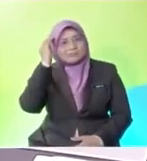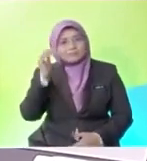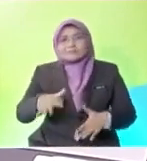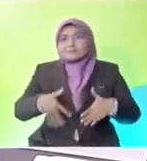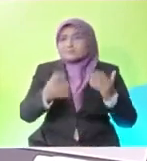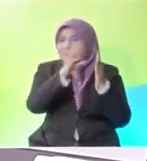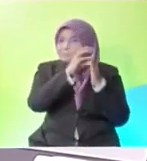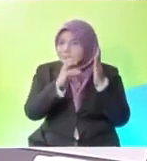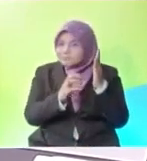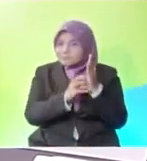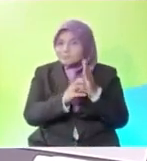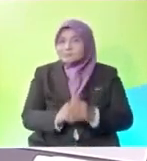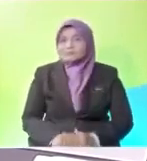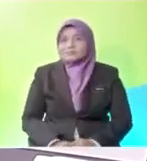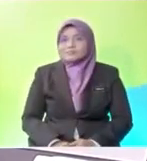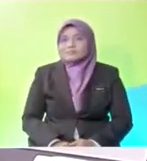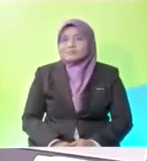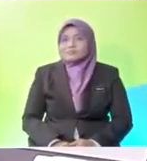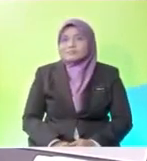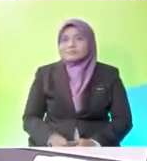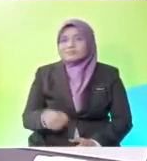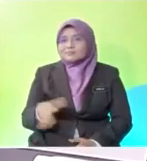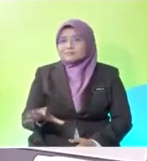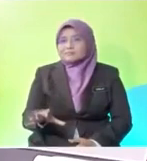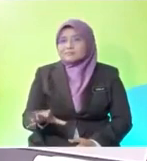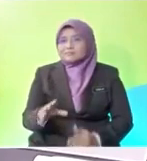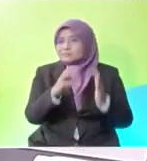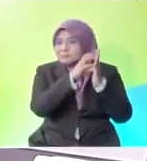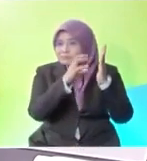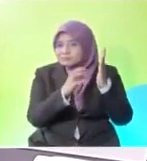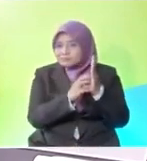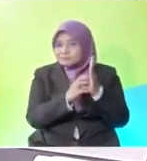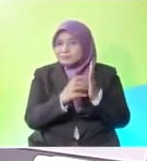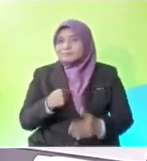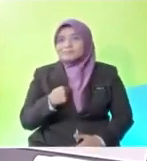kalau kita pasang produk kita akan melakukan pembentangan dan dokumentasi